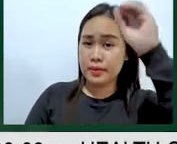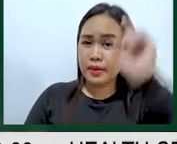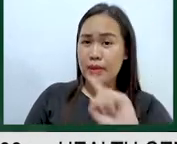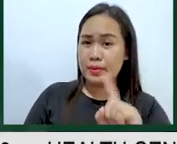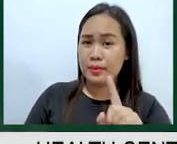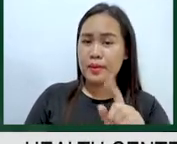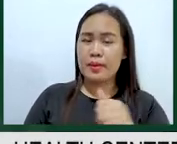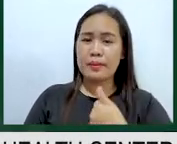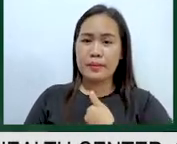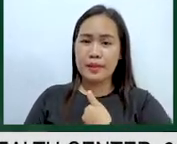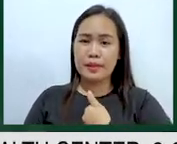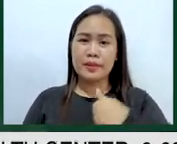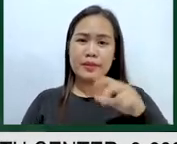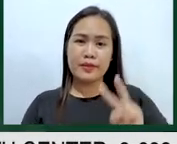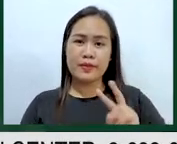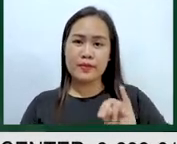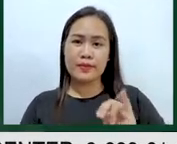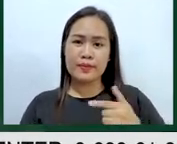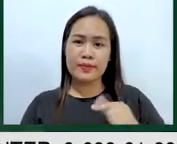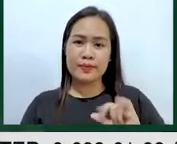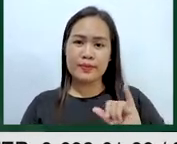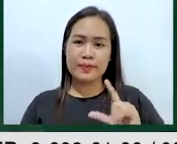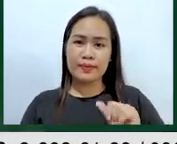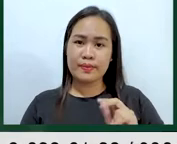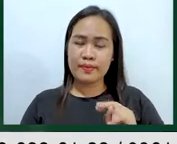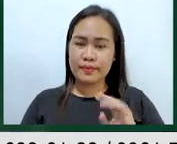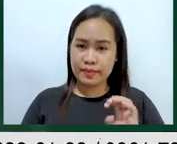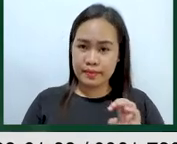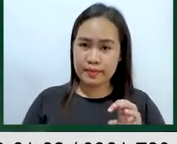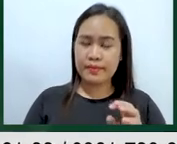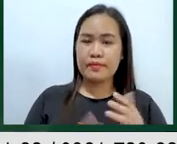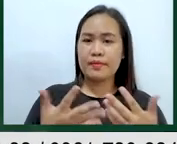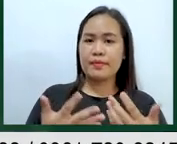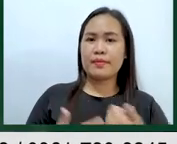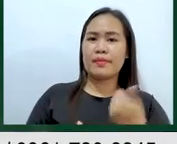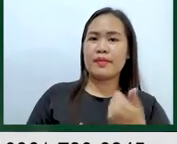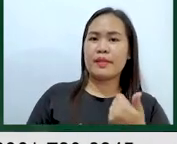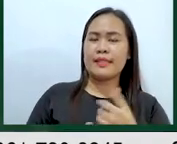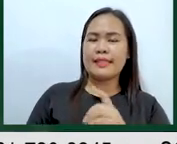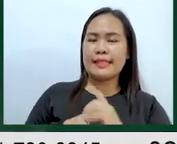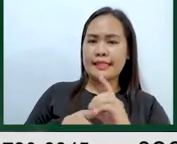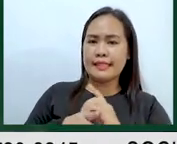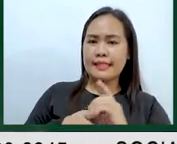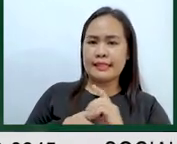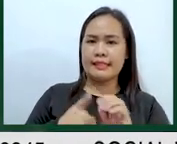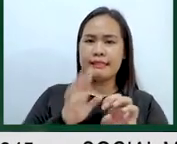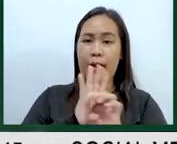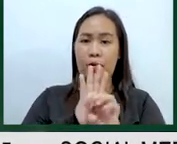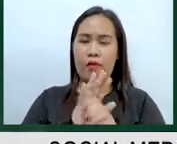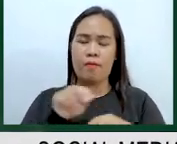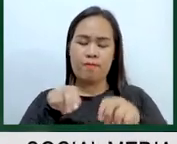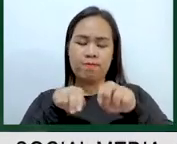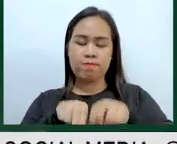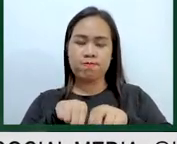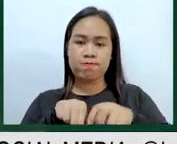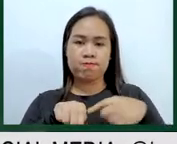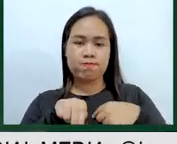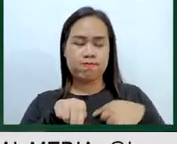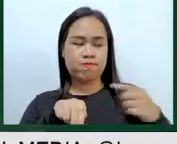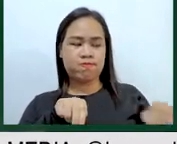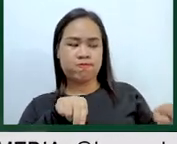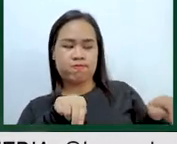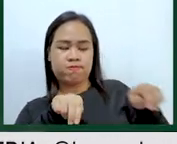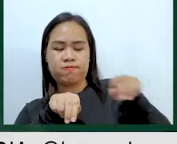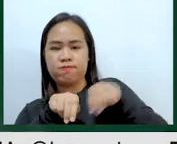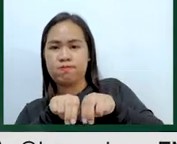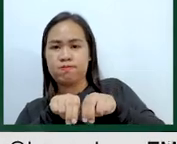ano pa yan, no? Personal vigilance pa rin and disiplina. Kung ikaw ba nilalapitan na, eh, medyo lumayo ka na rin, dumistansya ka